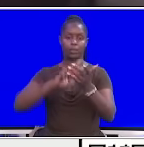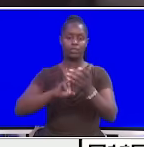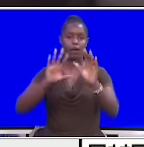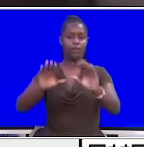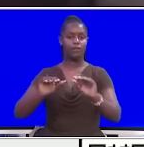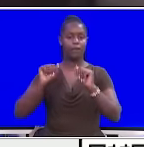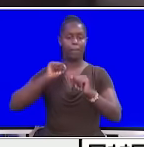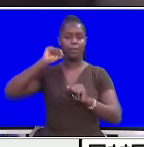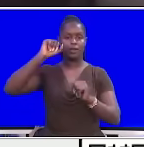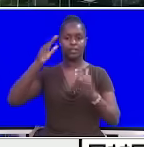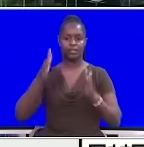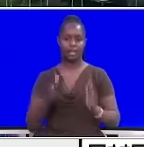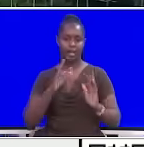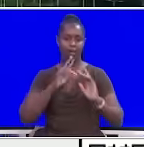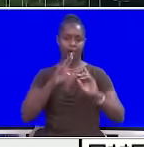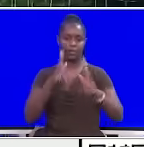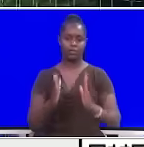ya siasa Apollo Kamau.